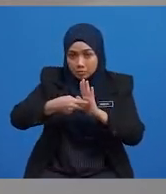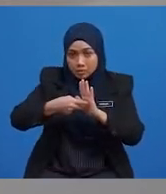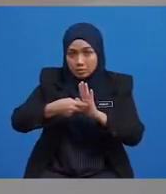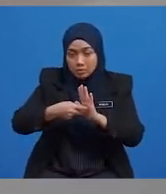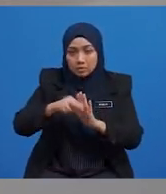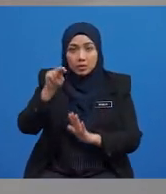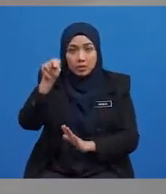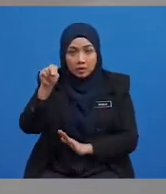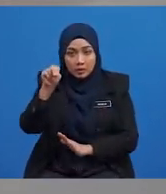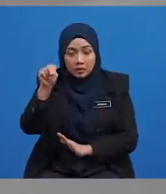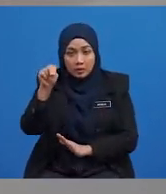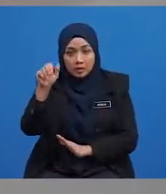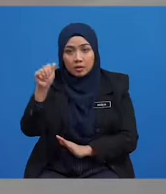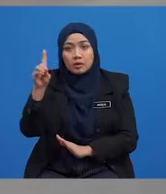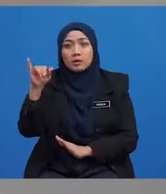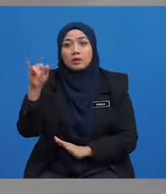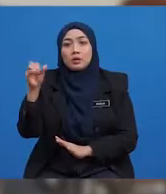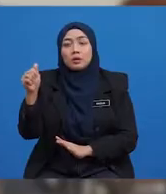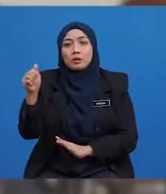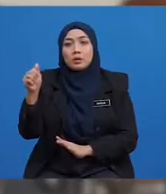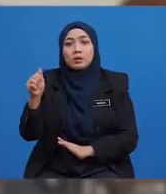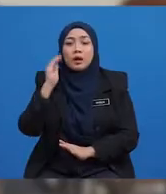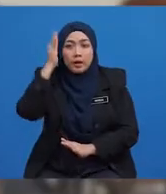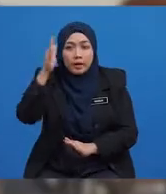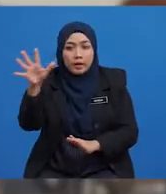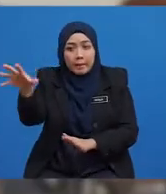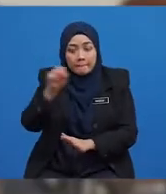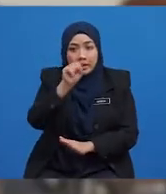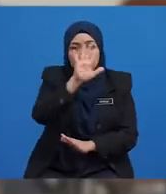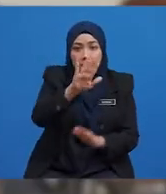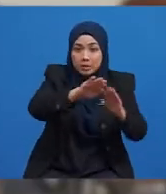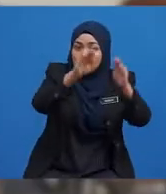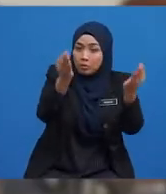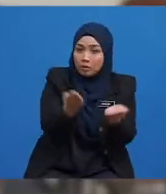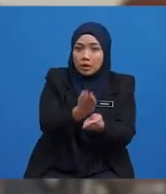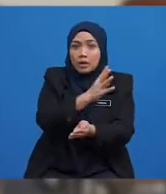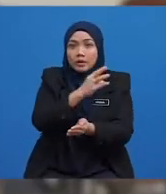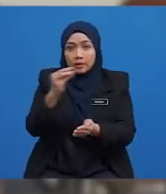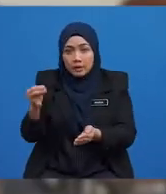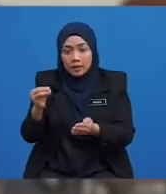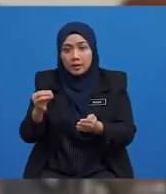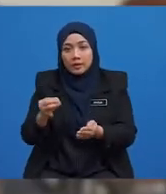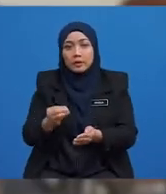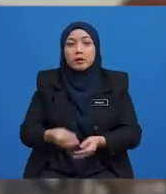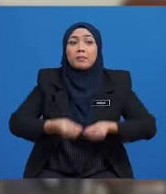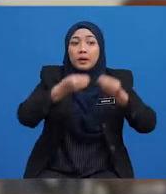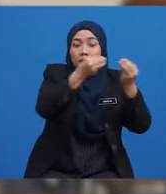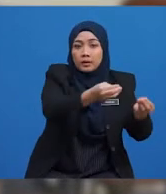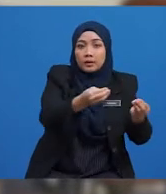bolah dan bagi kepada kawannya. Bermaksud 5 biji bolah akan tinggal di dulang